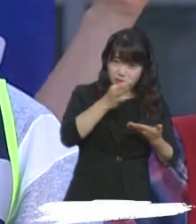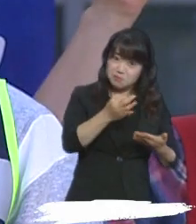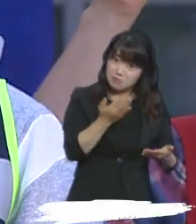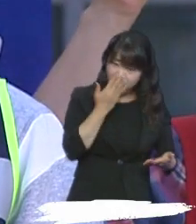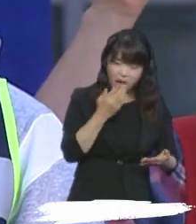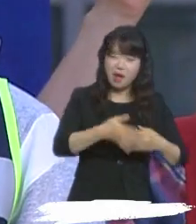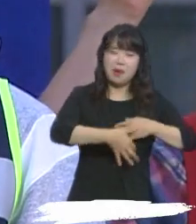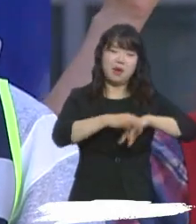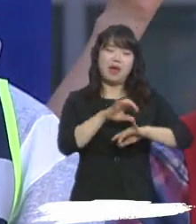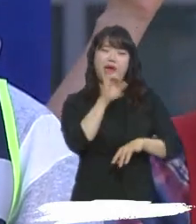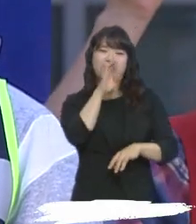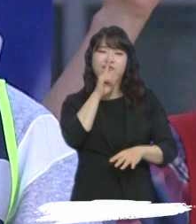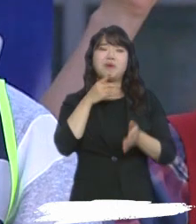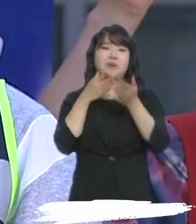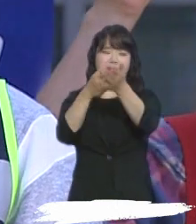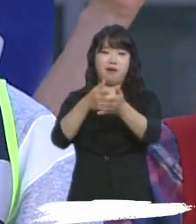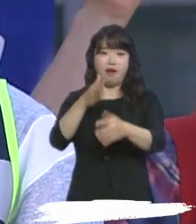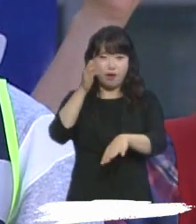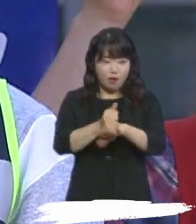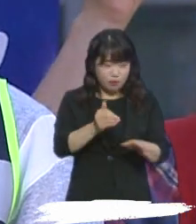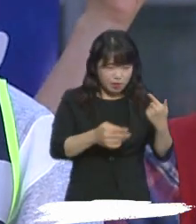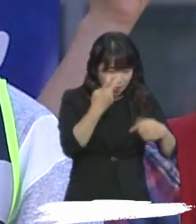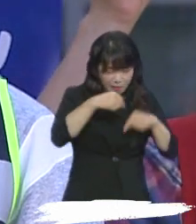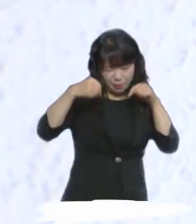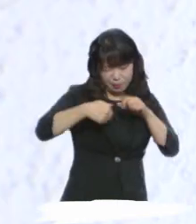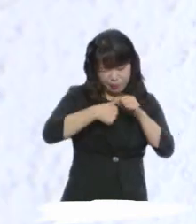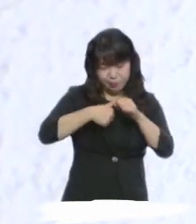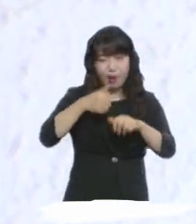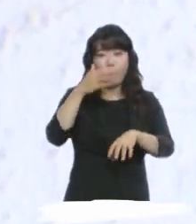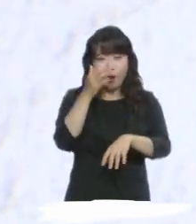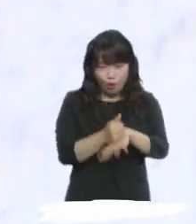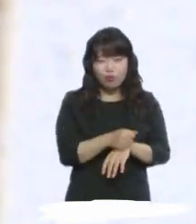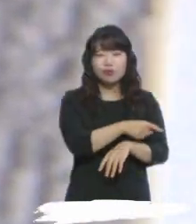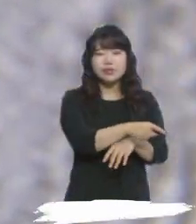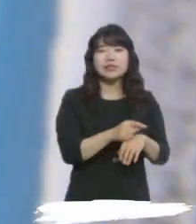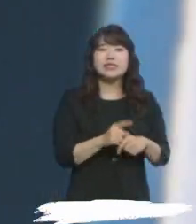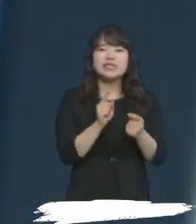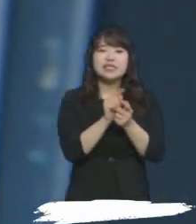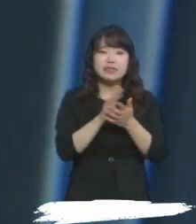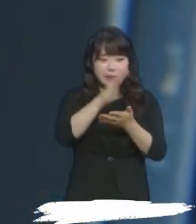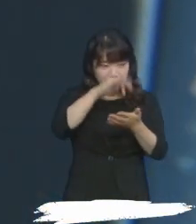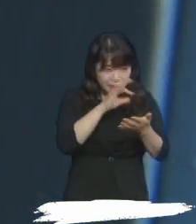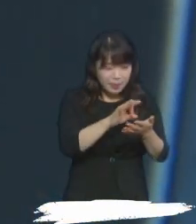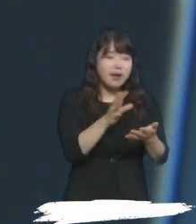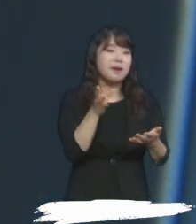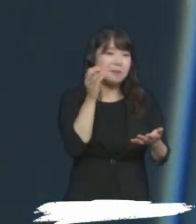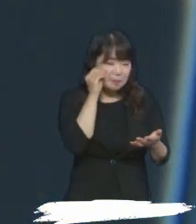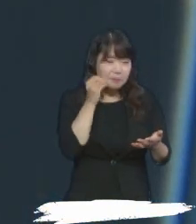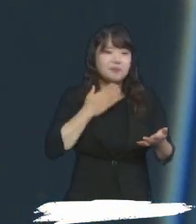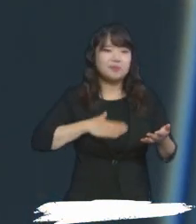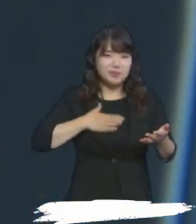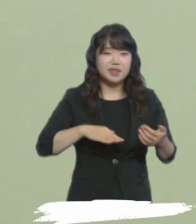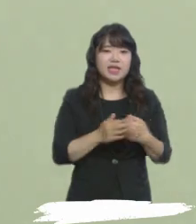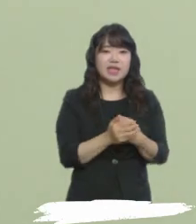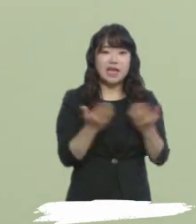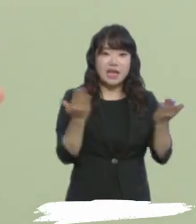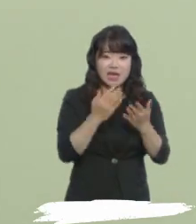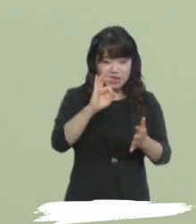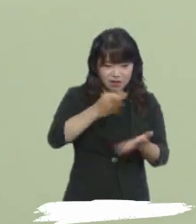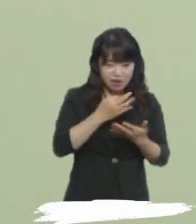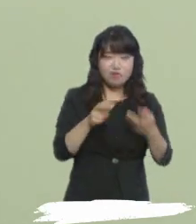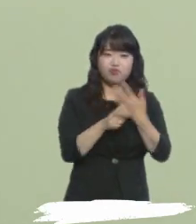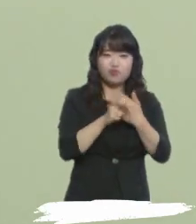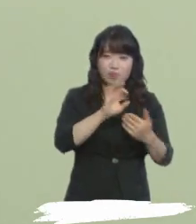해석했습니다. 감사 결과에 대한 논쟁 끝에 업체 측은 간접 비용 처리 조치를 수용했다며 인력비 갈취는